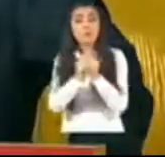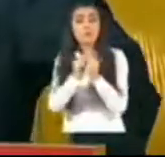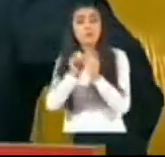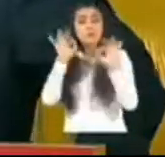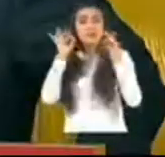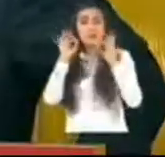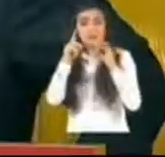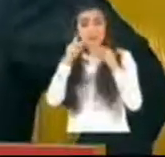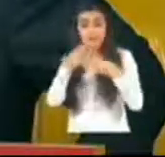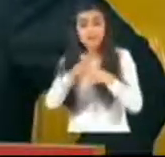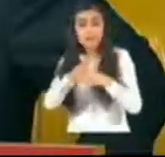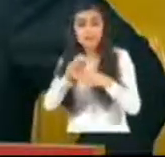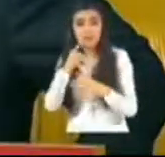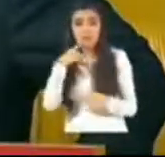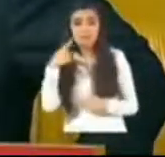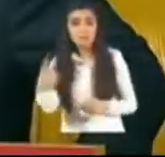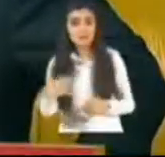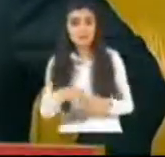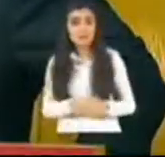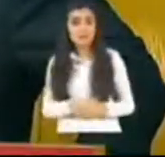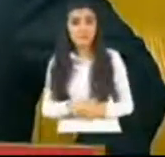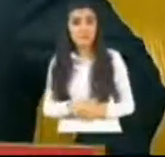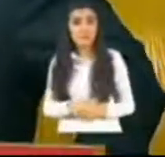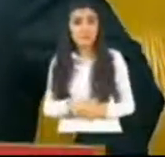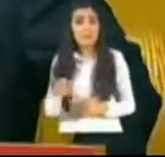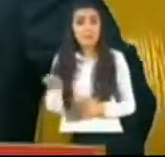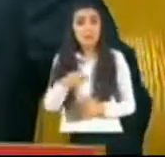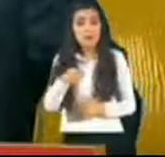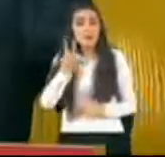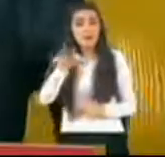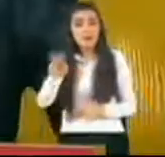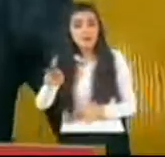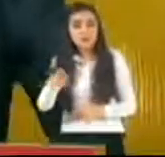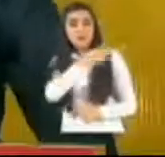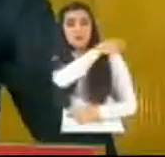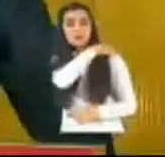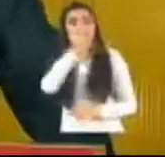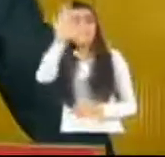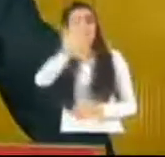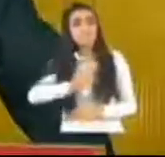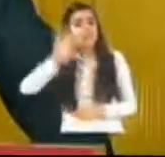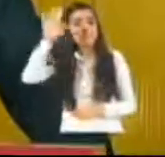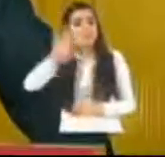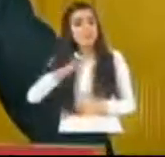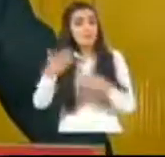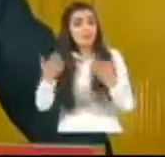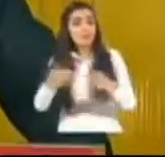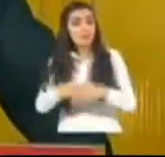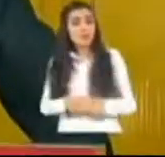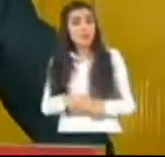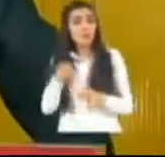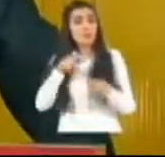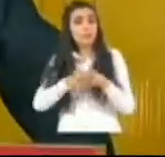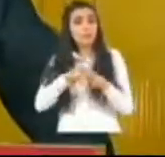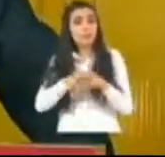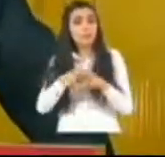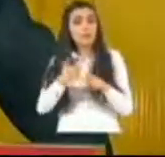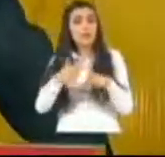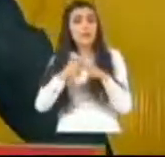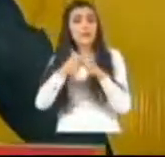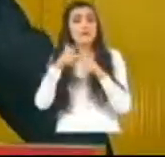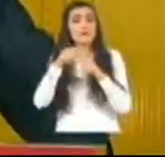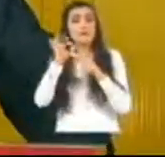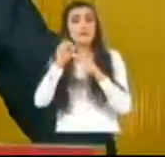değerlerinin bir parçası mıdır? Katillerin sırtını sıvazlamak, PKK'lı ve